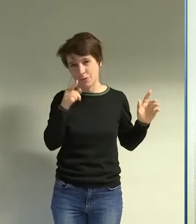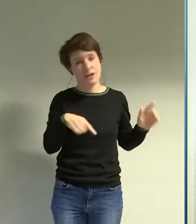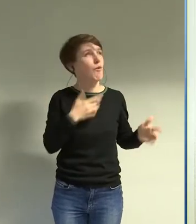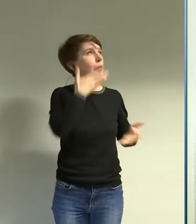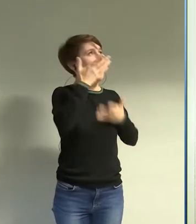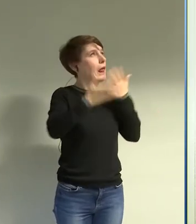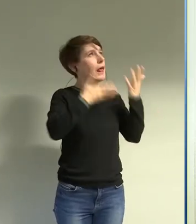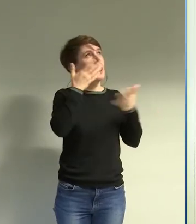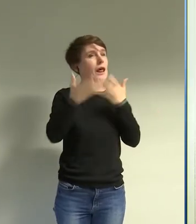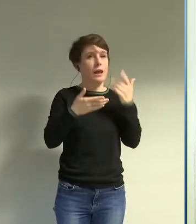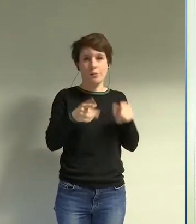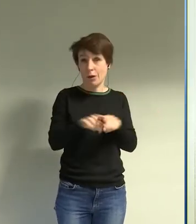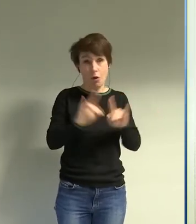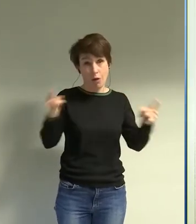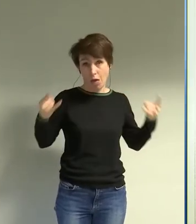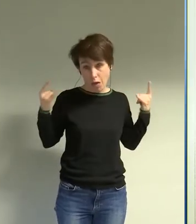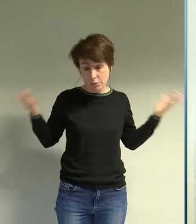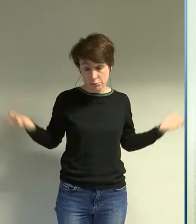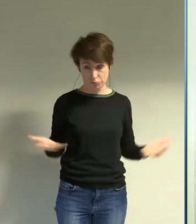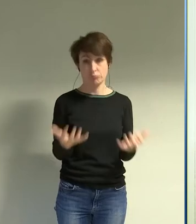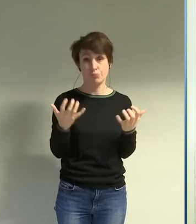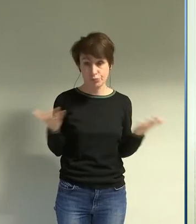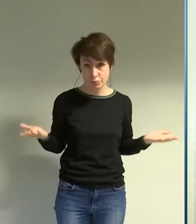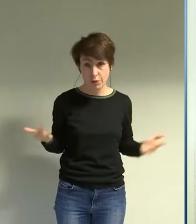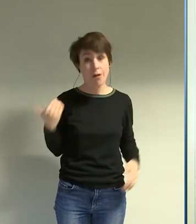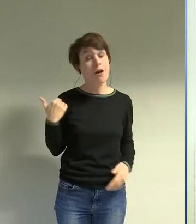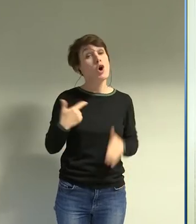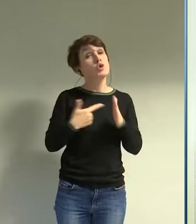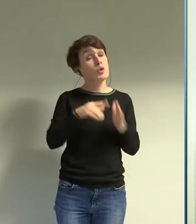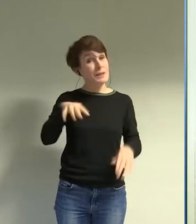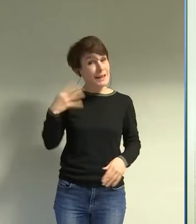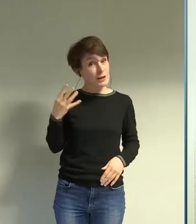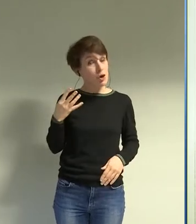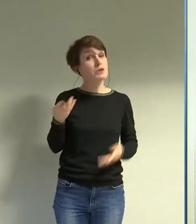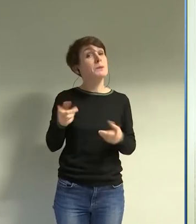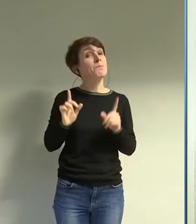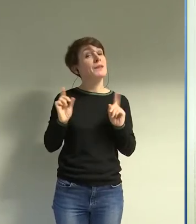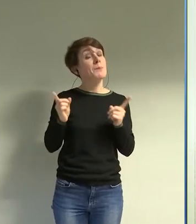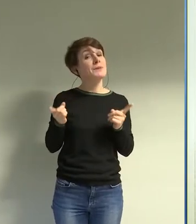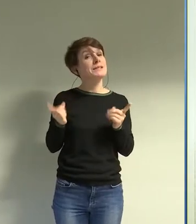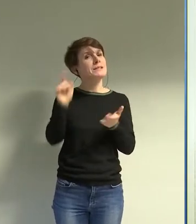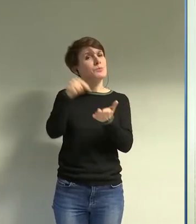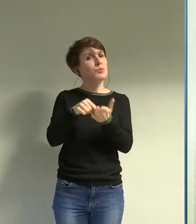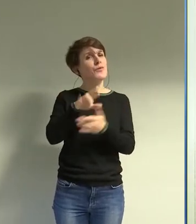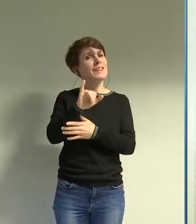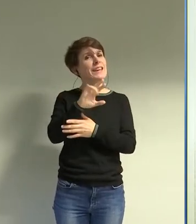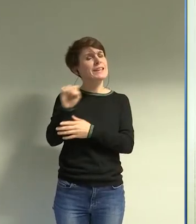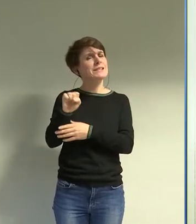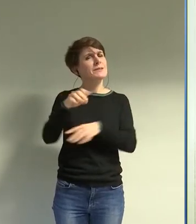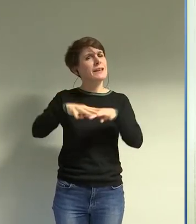léger phare en 2014 vous avez fermer la piscine des iris à villeneuve devenue une horrible friches urbaines